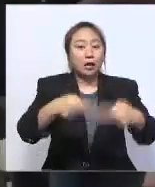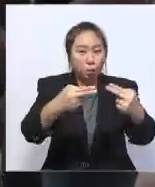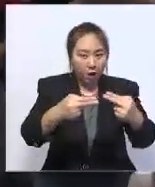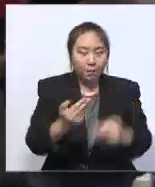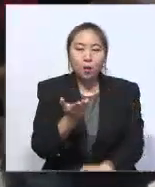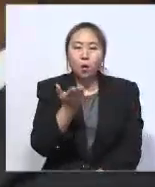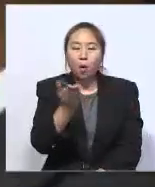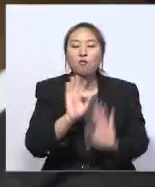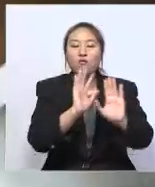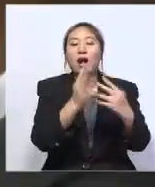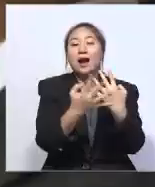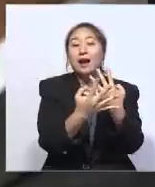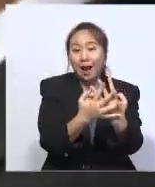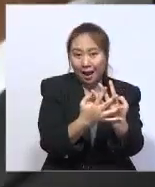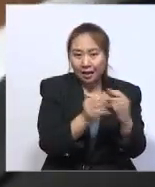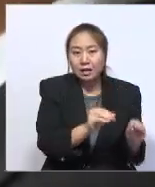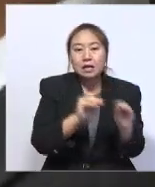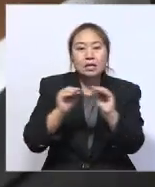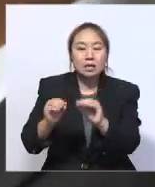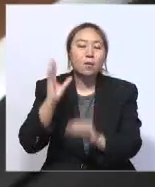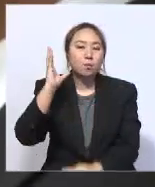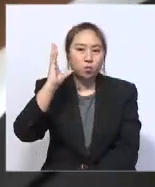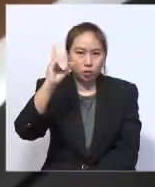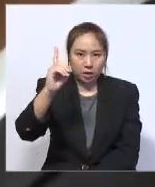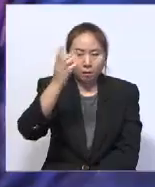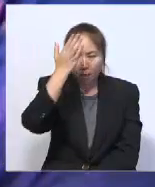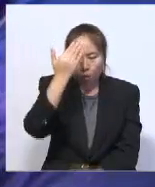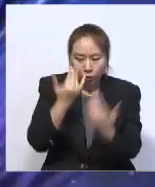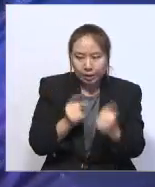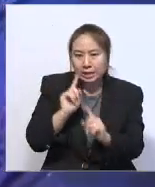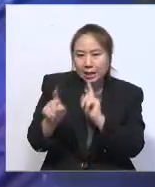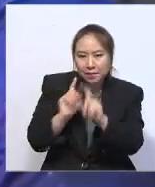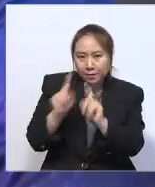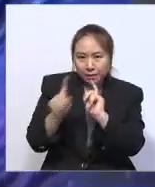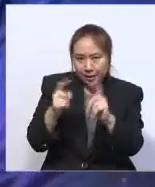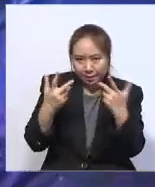ได้ขอเลื่อนการฝากขังผู้ต้องหาไปเป็นวันพรุ่งนี้เพราะยังสอบสวนไม่แล้วเสร็จค่ะ